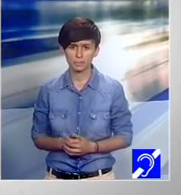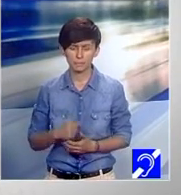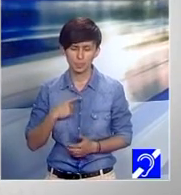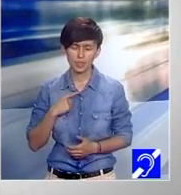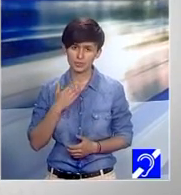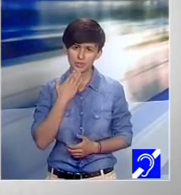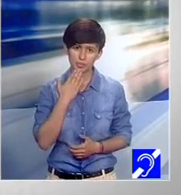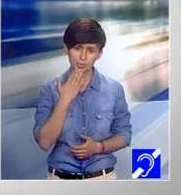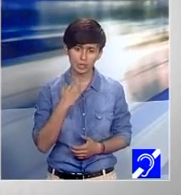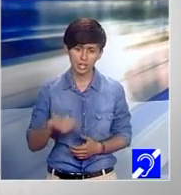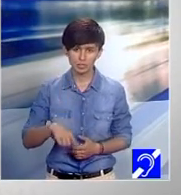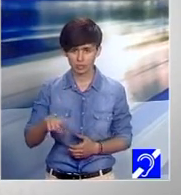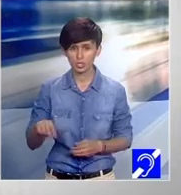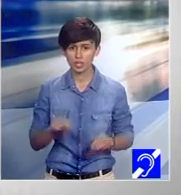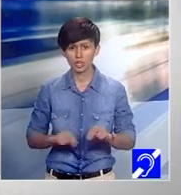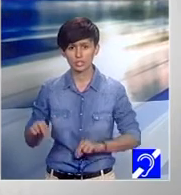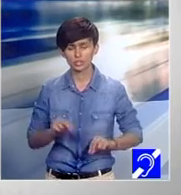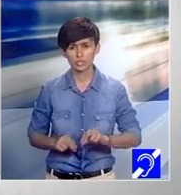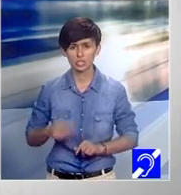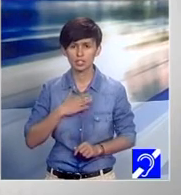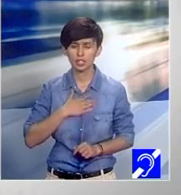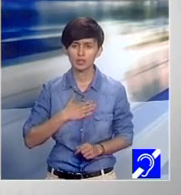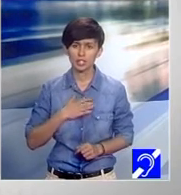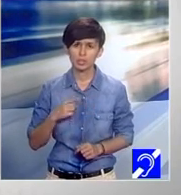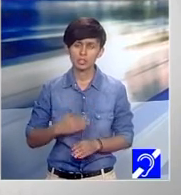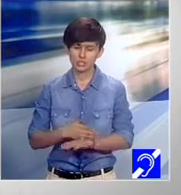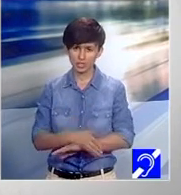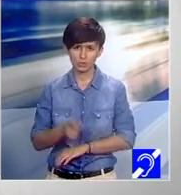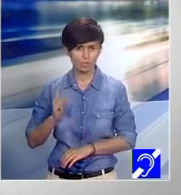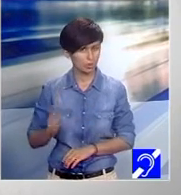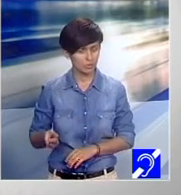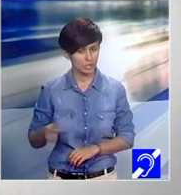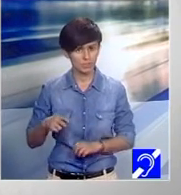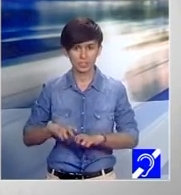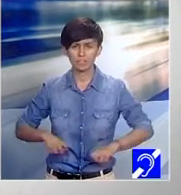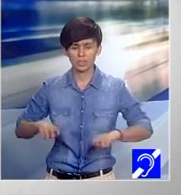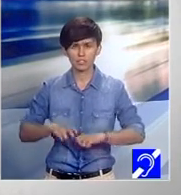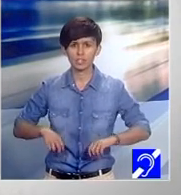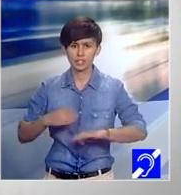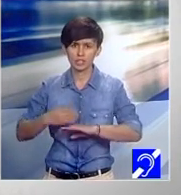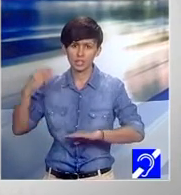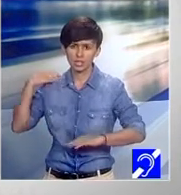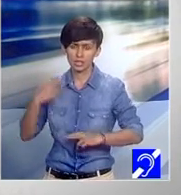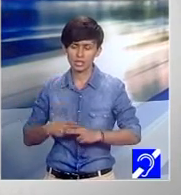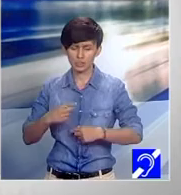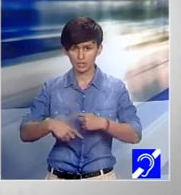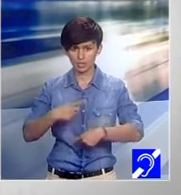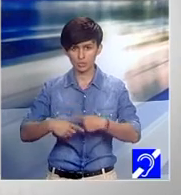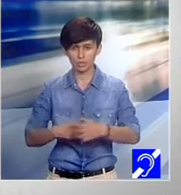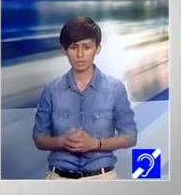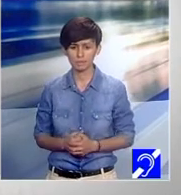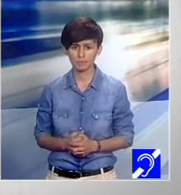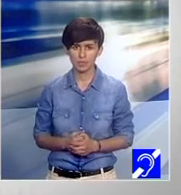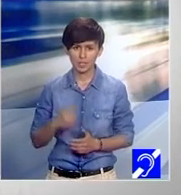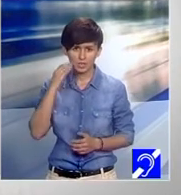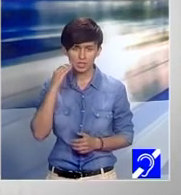Este mare păcat. Noi de aceea, asociația noastră militează pentru obligativitatea screeningului. Să știți că în California, în anul 1966, un medic, Koch,